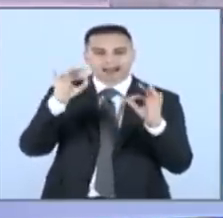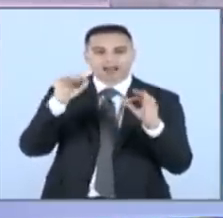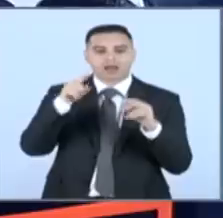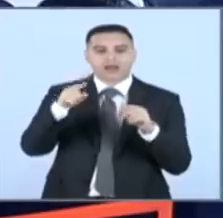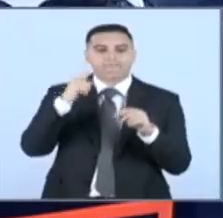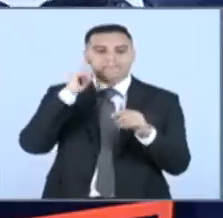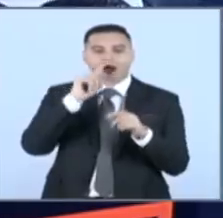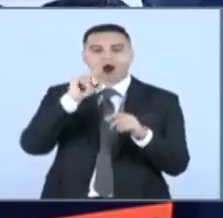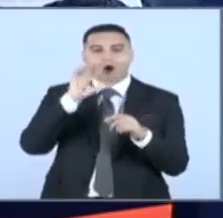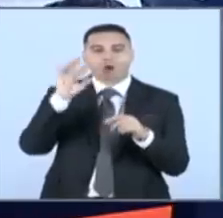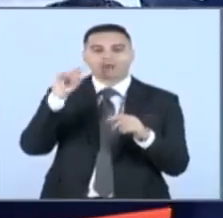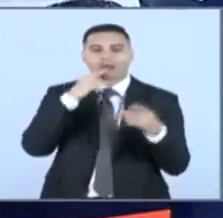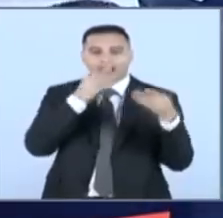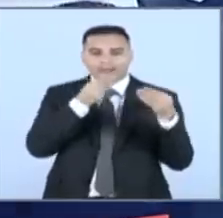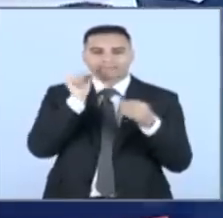1950